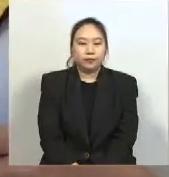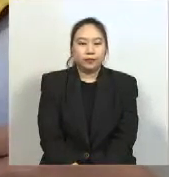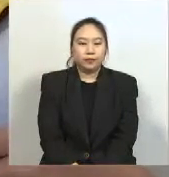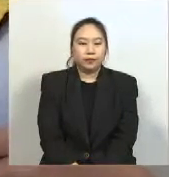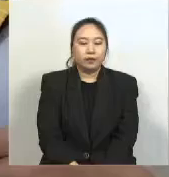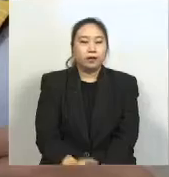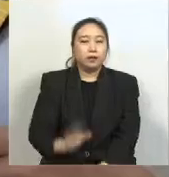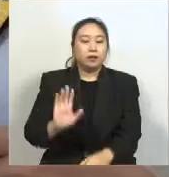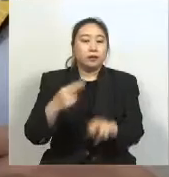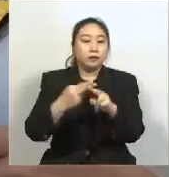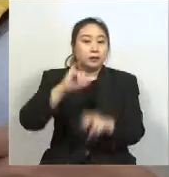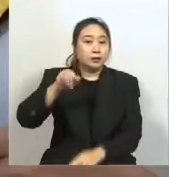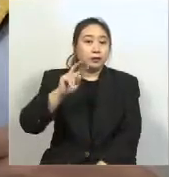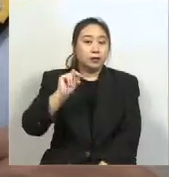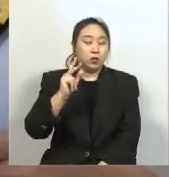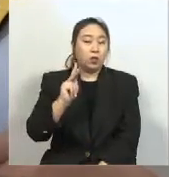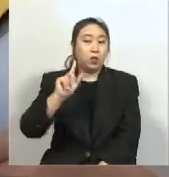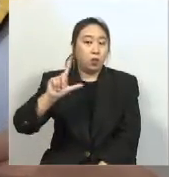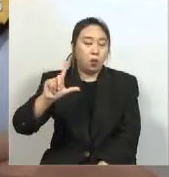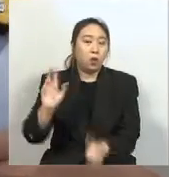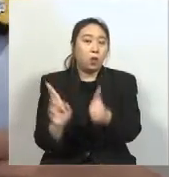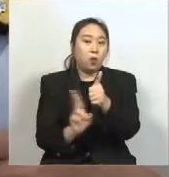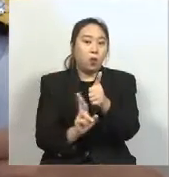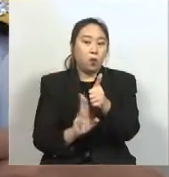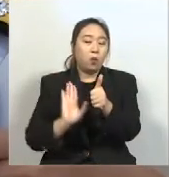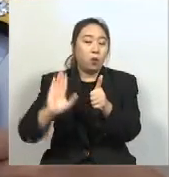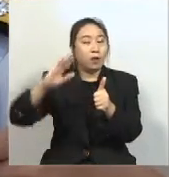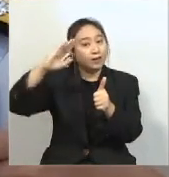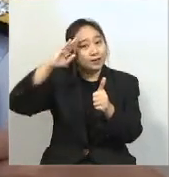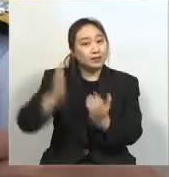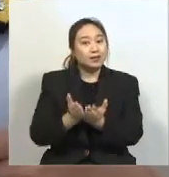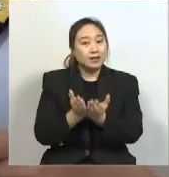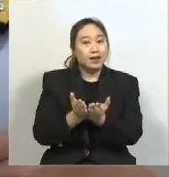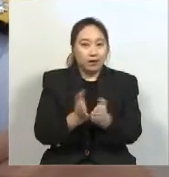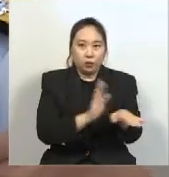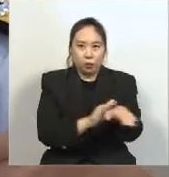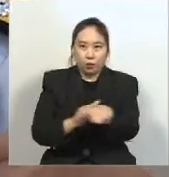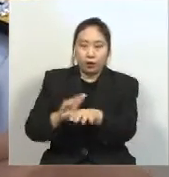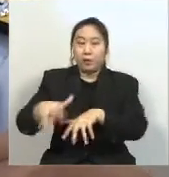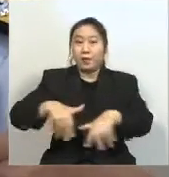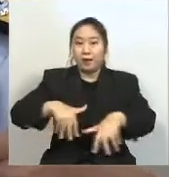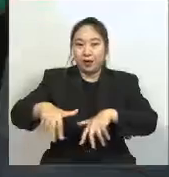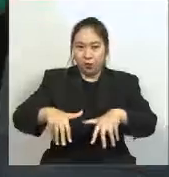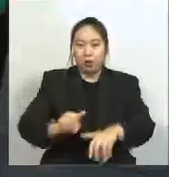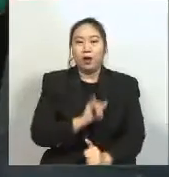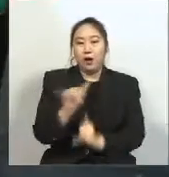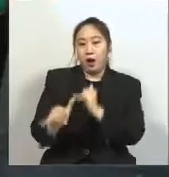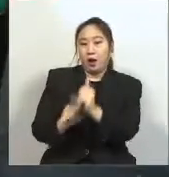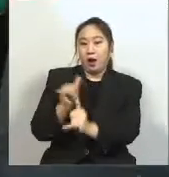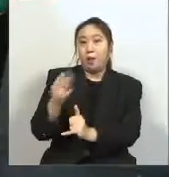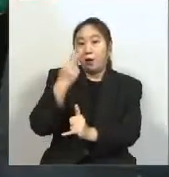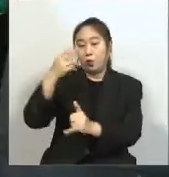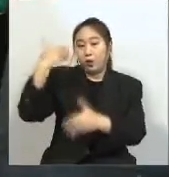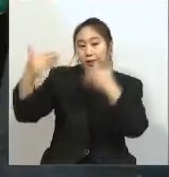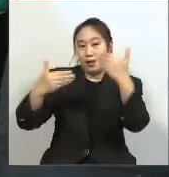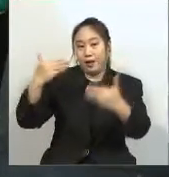พลเรือโทจงกลมีสวัสดิ์รองเสนาธิการทหารเรือได้เชิญชวนประชาชนทั่วไปเข้าชมนิทรรศการดังกล่าว